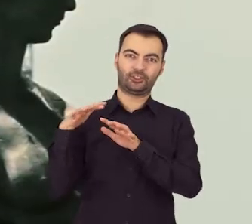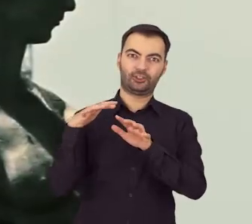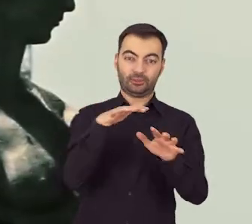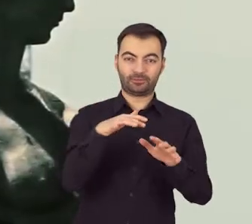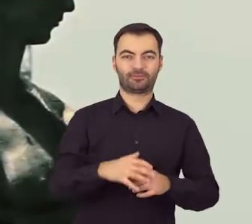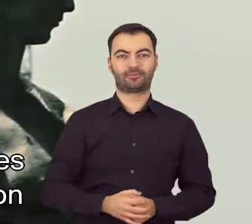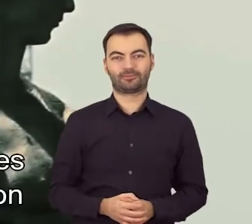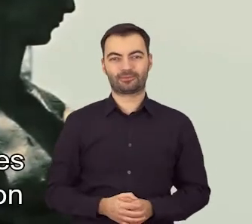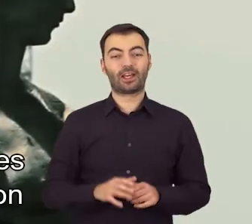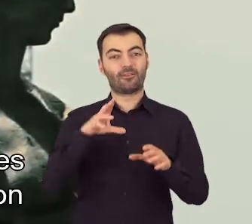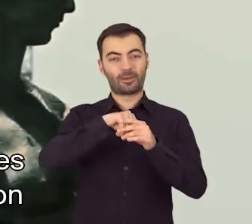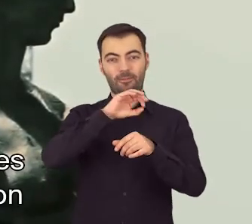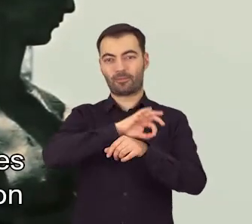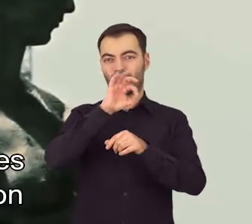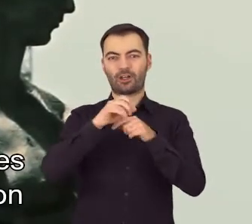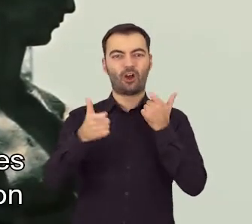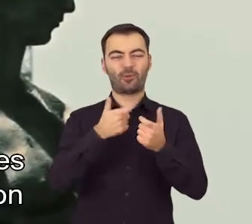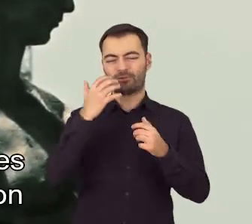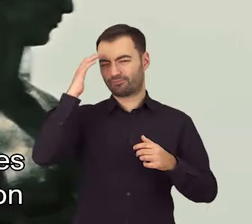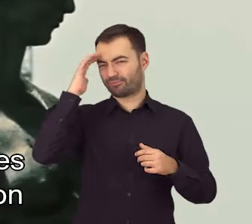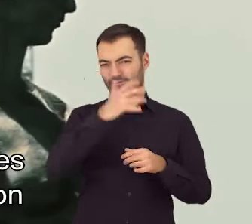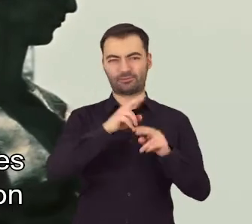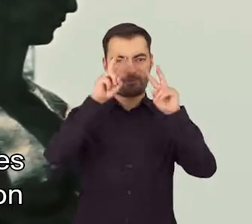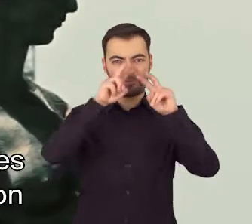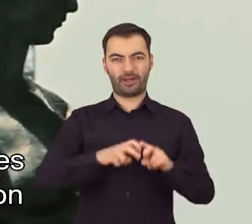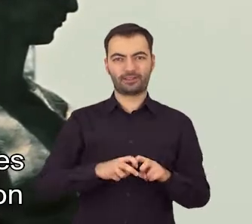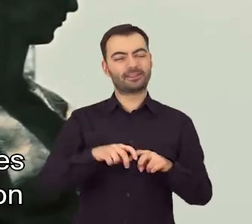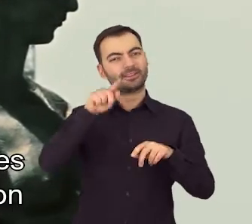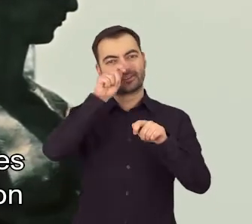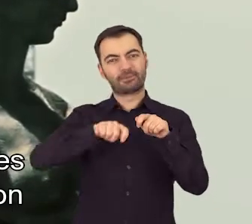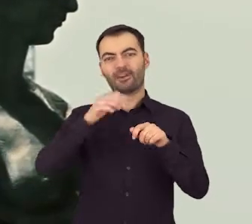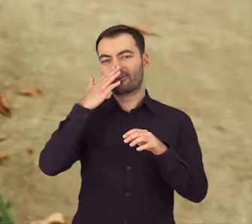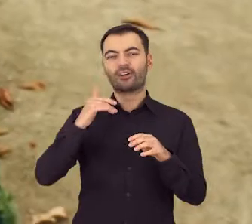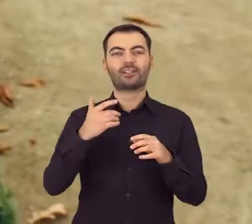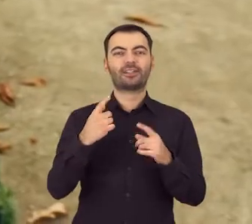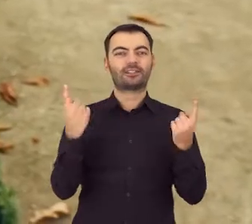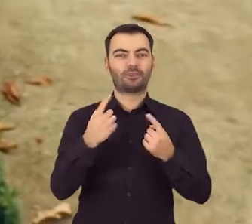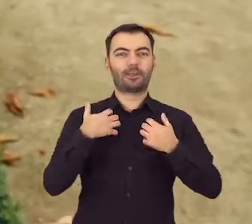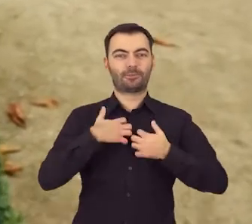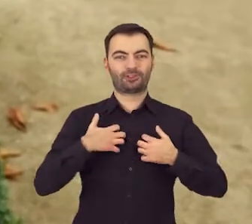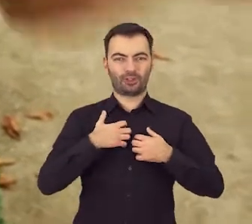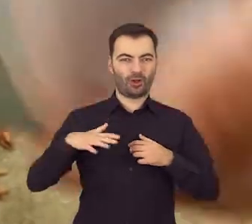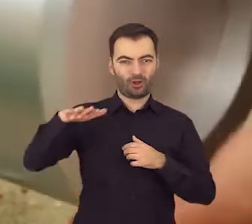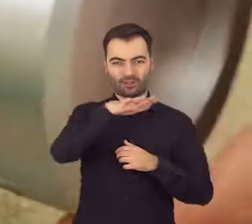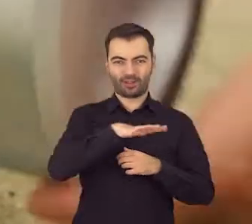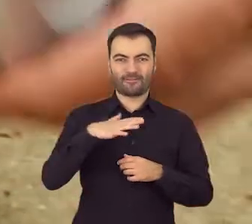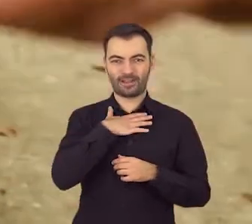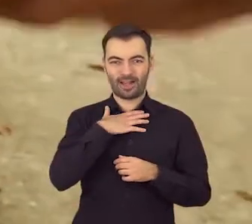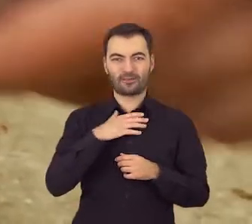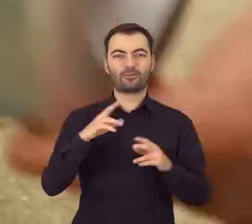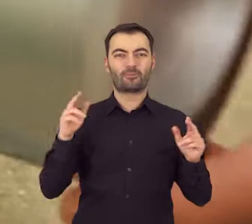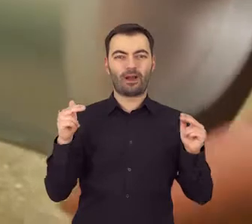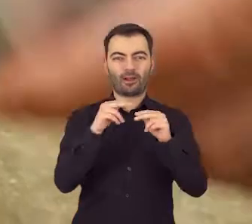W ramach projektu wykonano wiele badań, które miały odpowiedzieć na pytanie o stan przyrody rezydencji wilanowskiej i wskazać